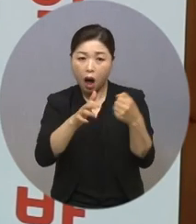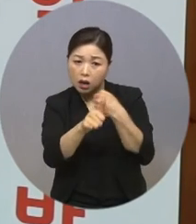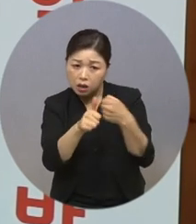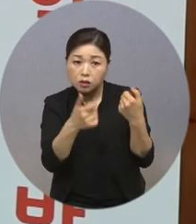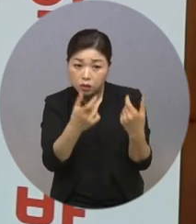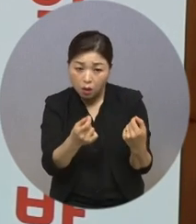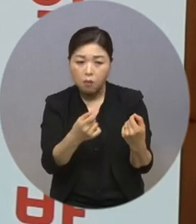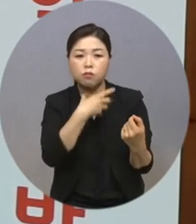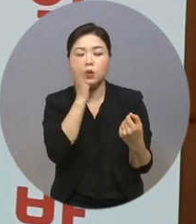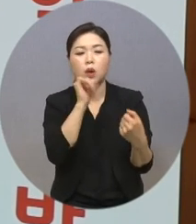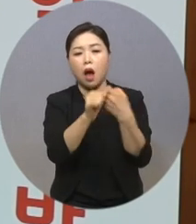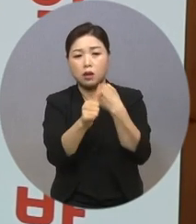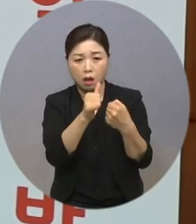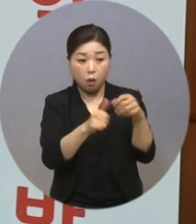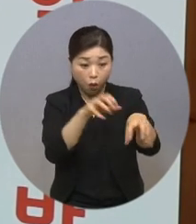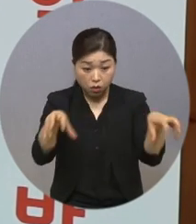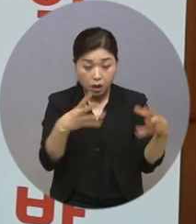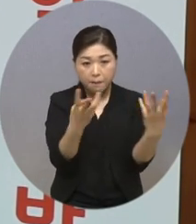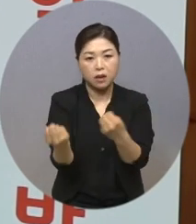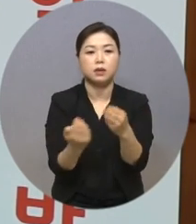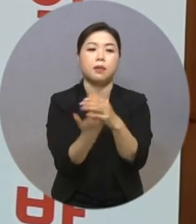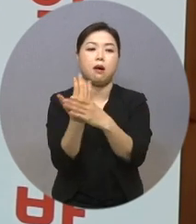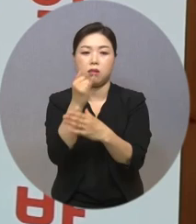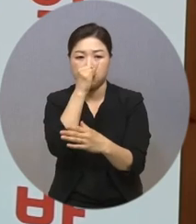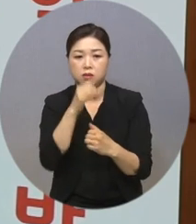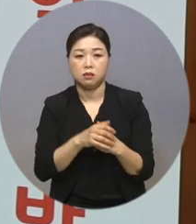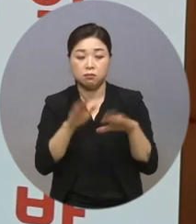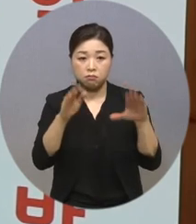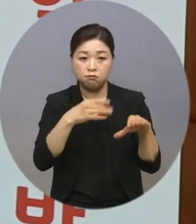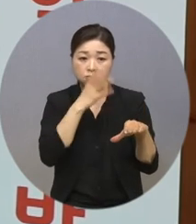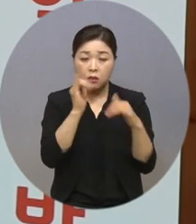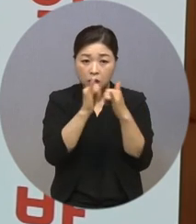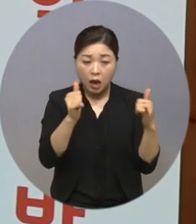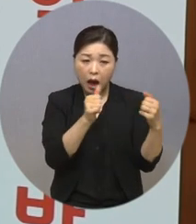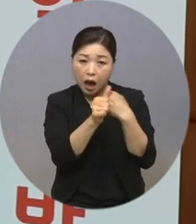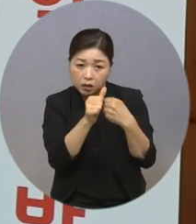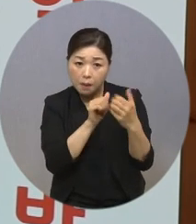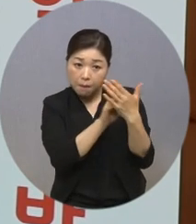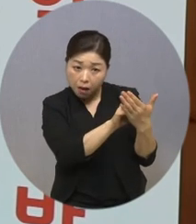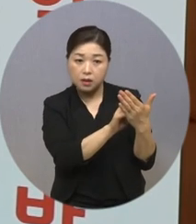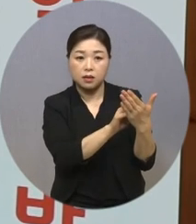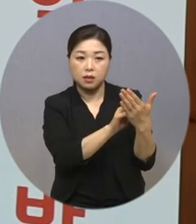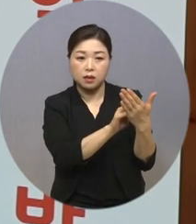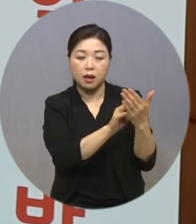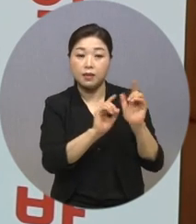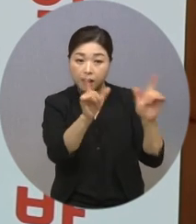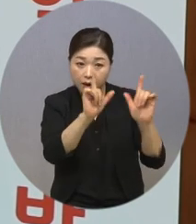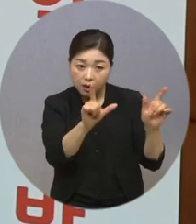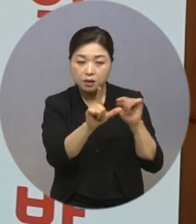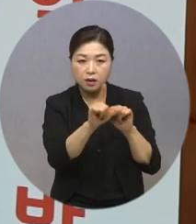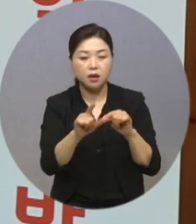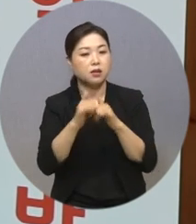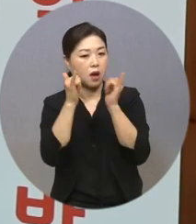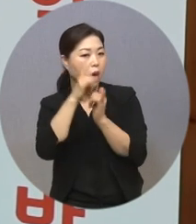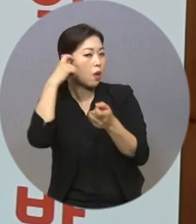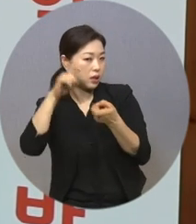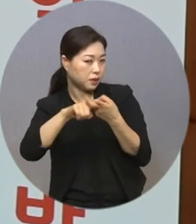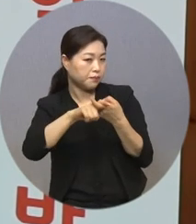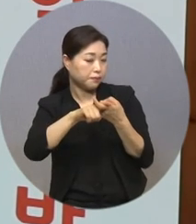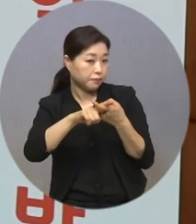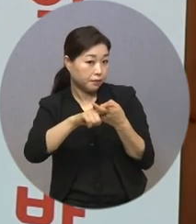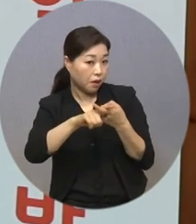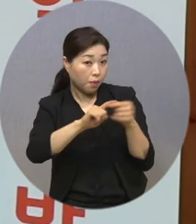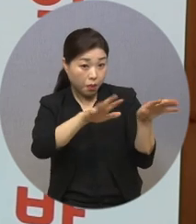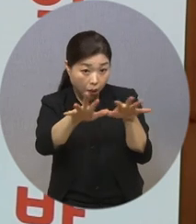우리 주변에서 많이 일어나고 있습니다. 이번 노인학대 예방의 날을 맞아 노인학대를 위한 사회적 이슈가 커져 어르신들이